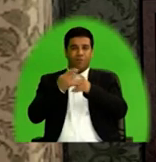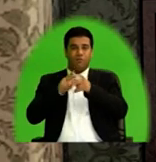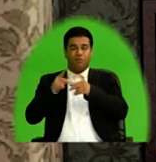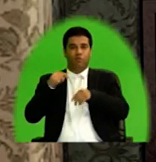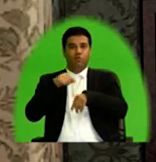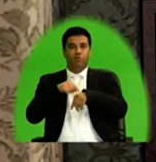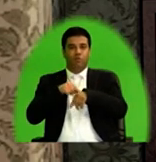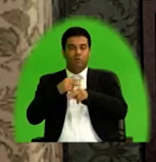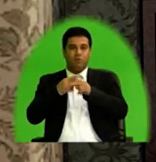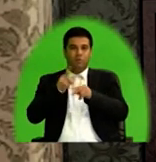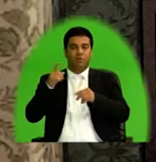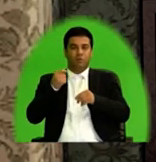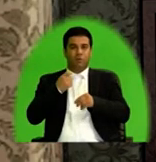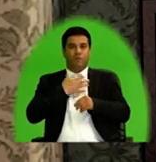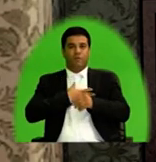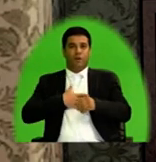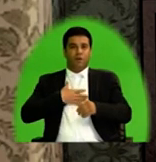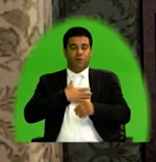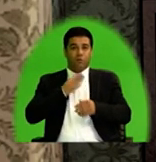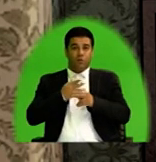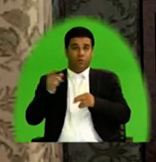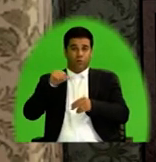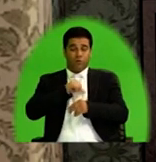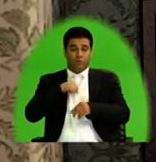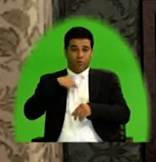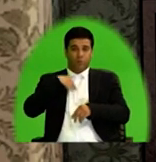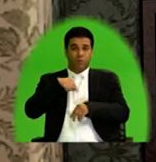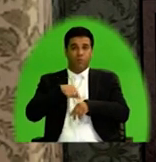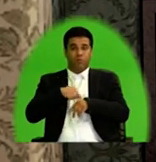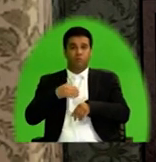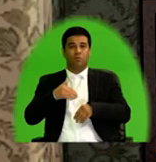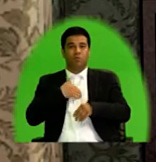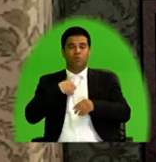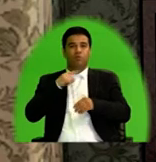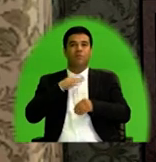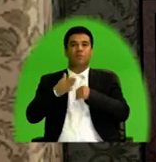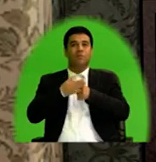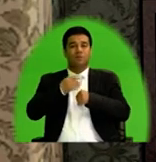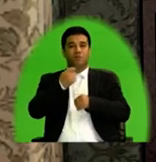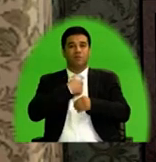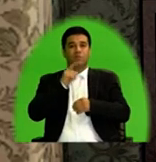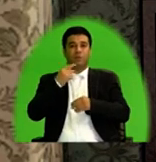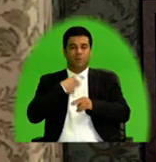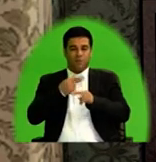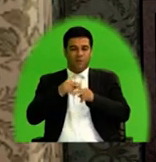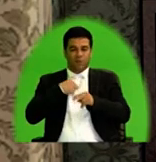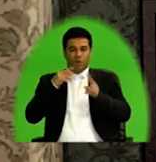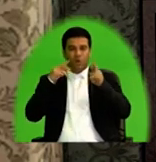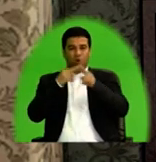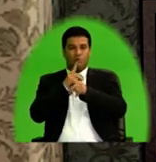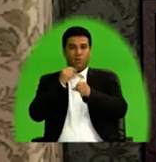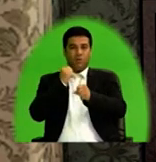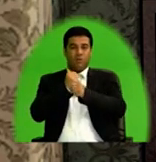чувствуют и что они испытывают. У ребенка у самого появляется желание, чтобы его наказали. Для чего? Для того,